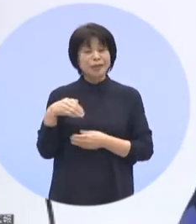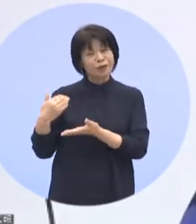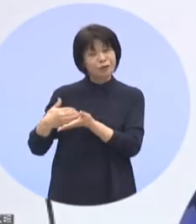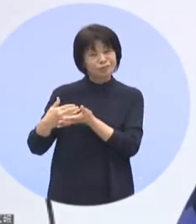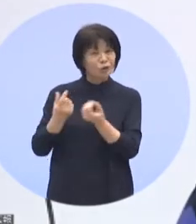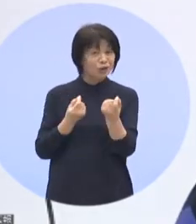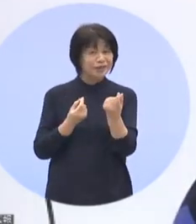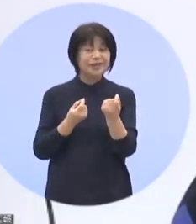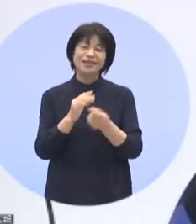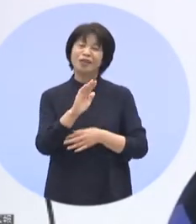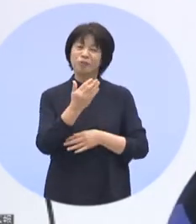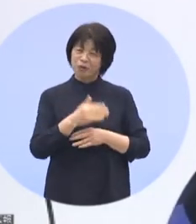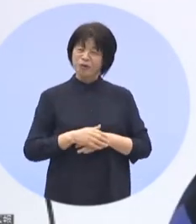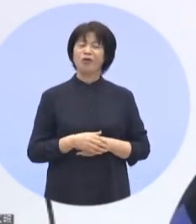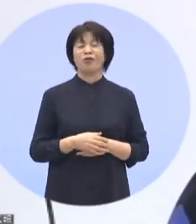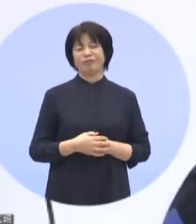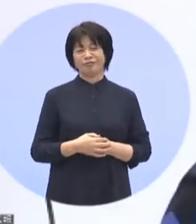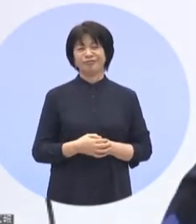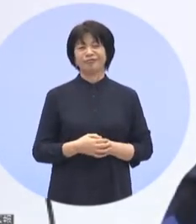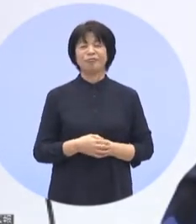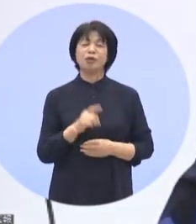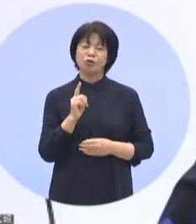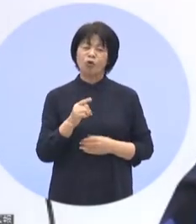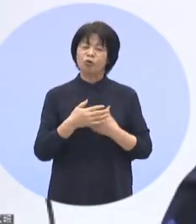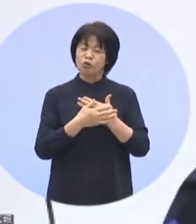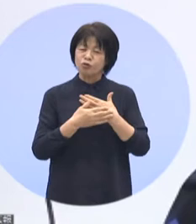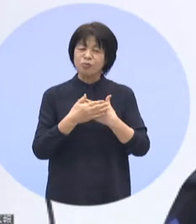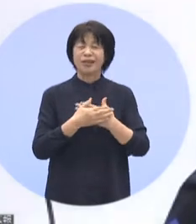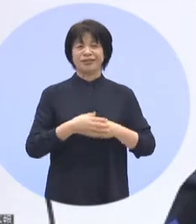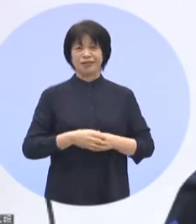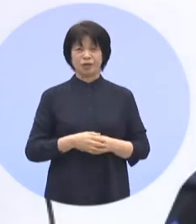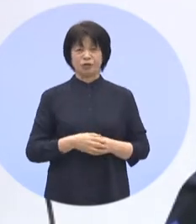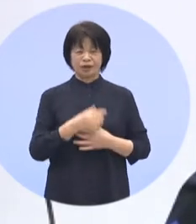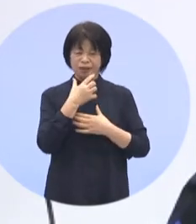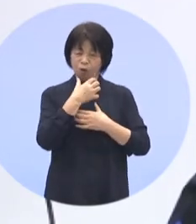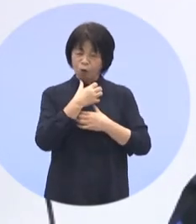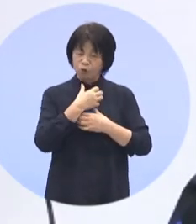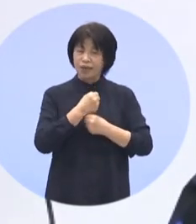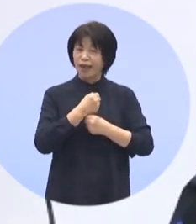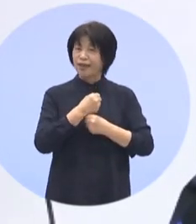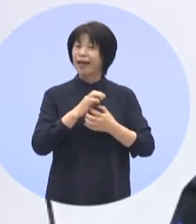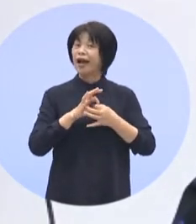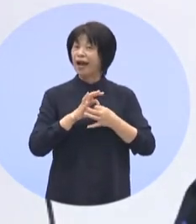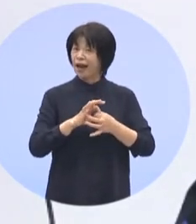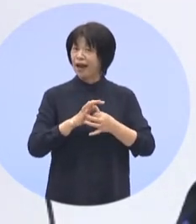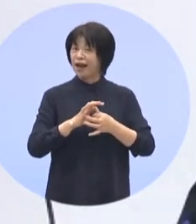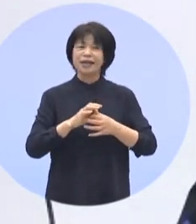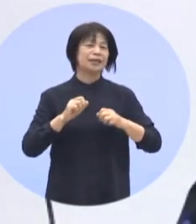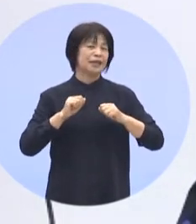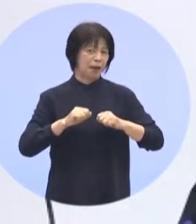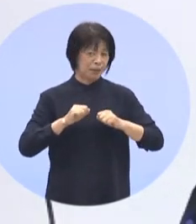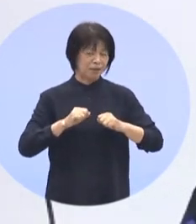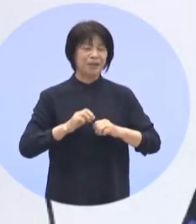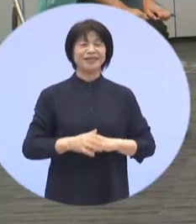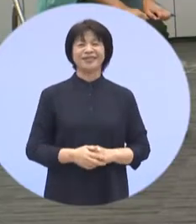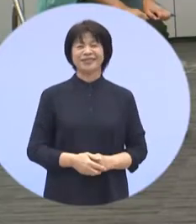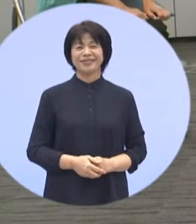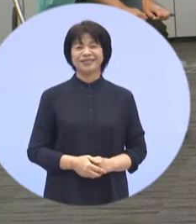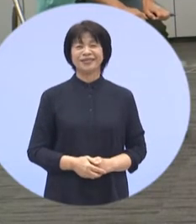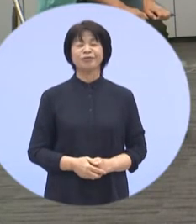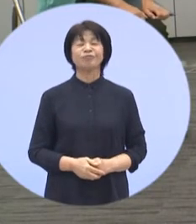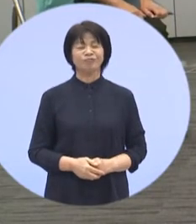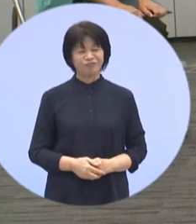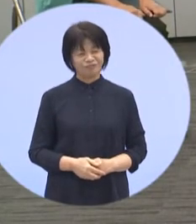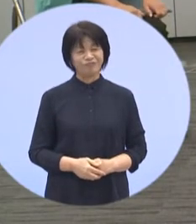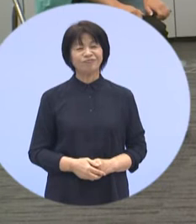ですけど、まあそういった面は、気をつけながら落ちないようにしてやっています。